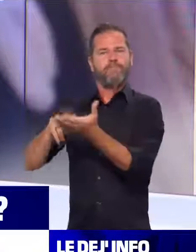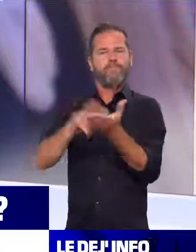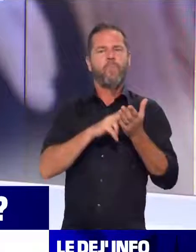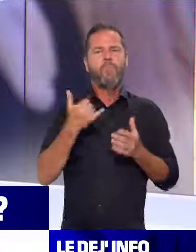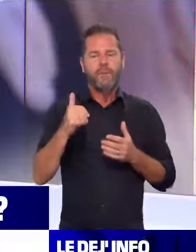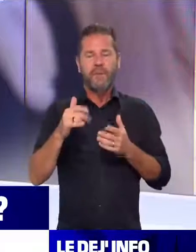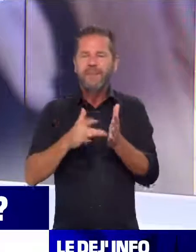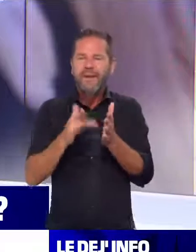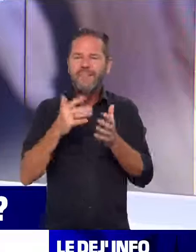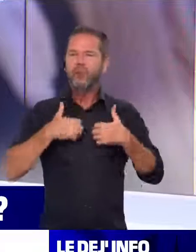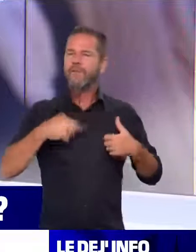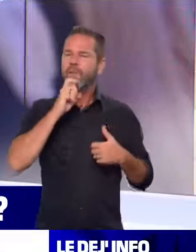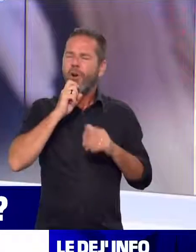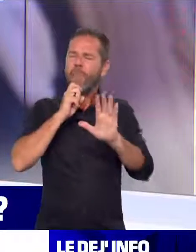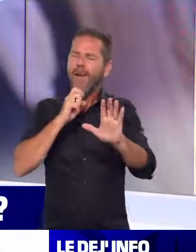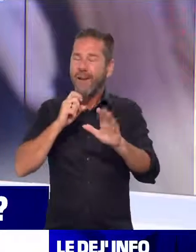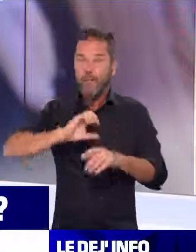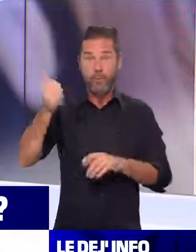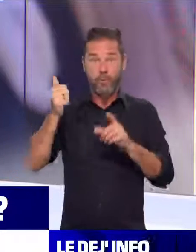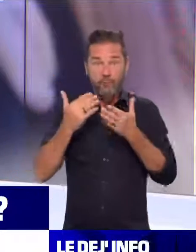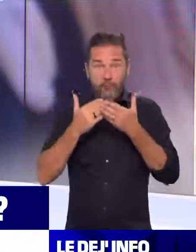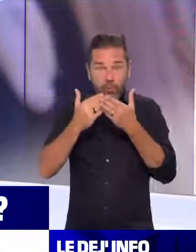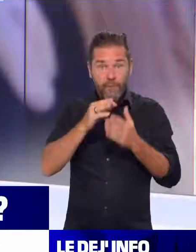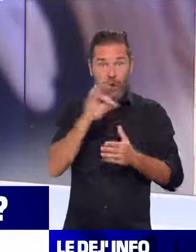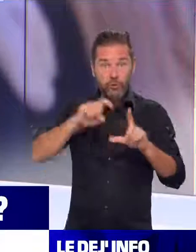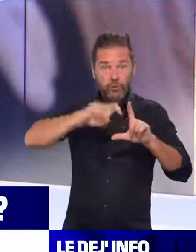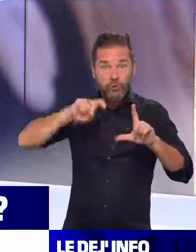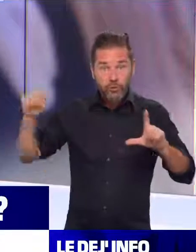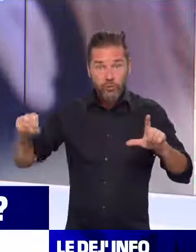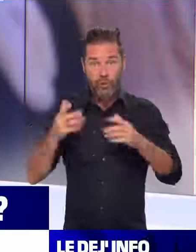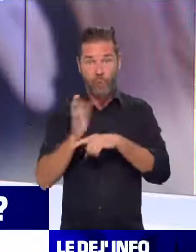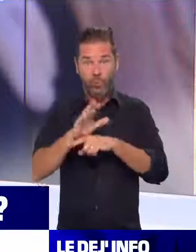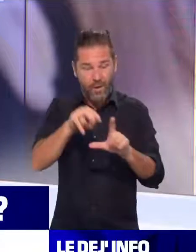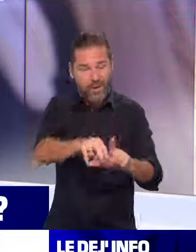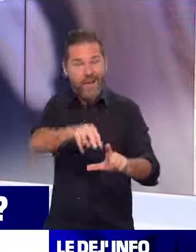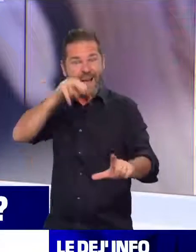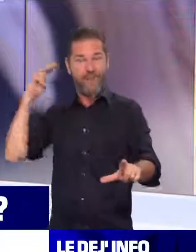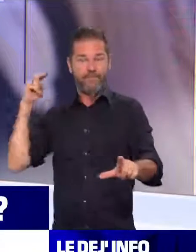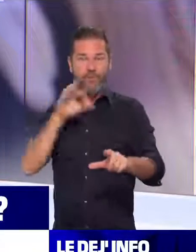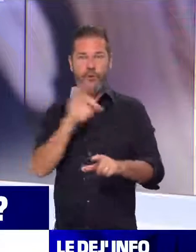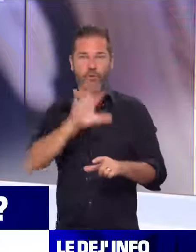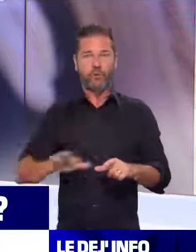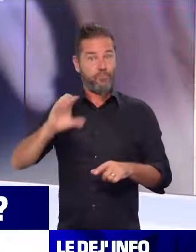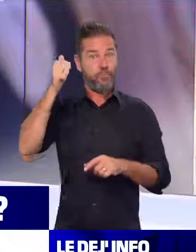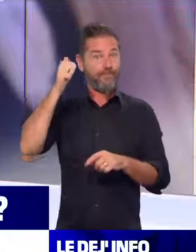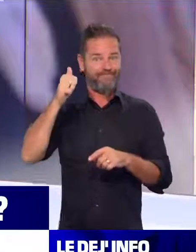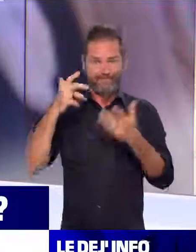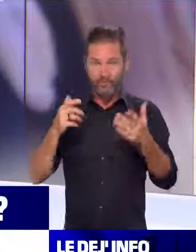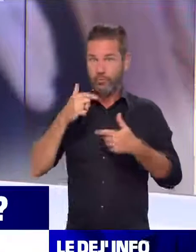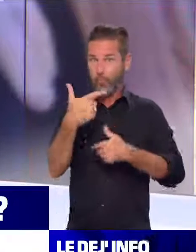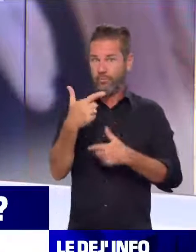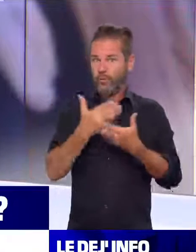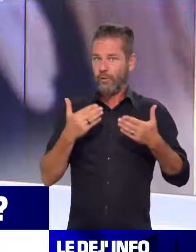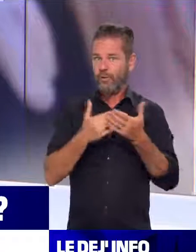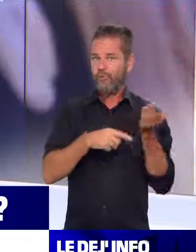première étude française qui donne des résultats à l'échelle de toute une population et pas uniquement à l'échelle individuelle. Deux situations sont décrites. La première,